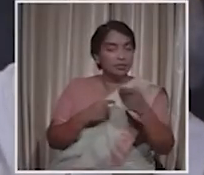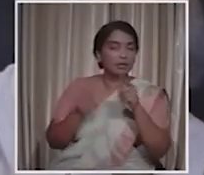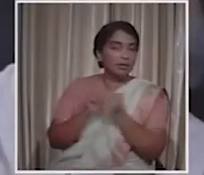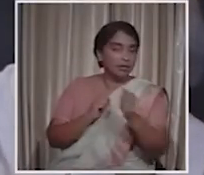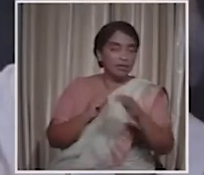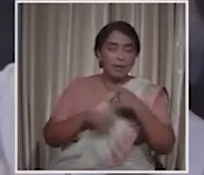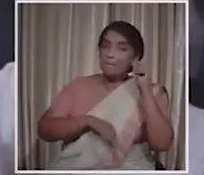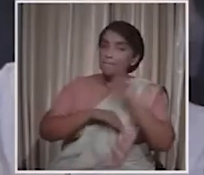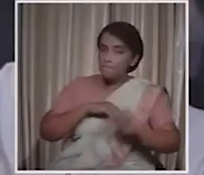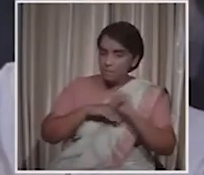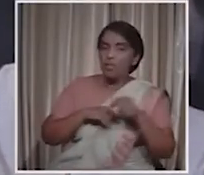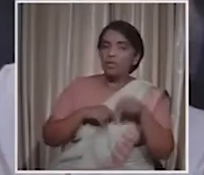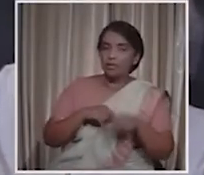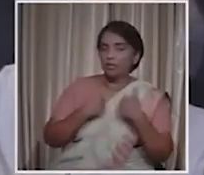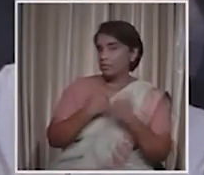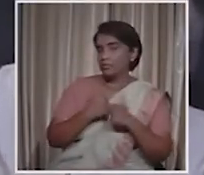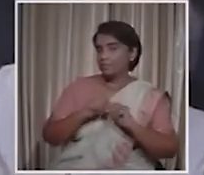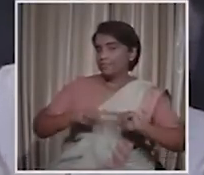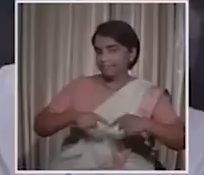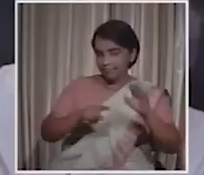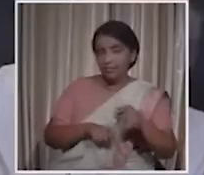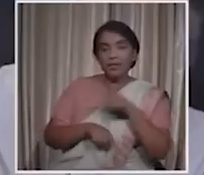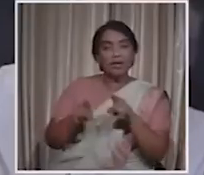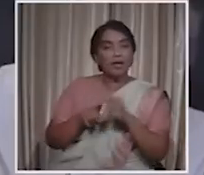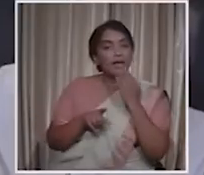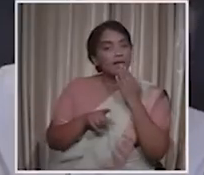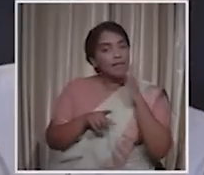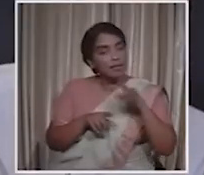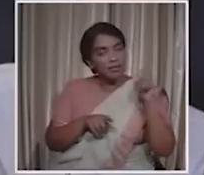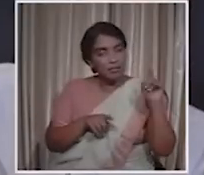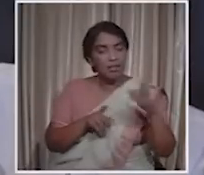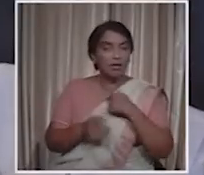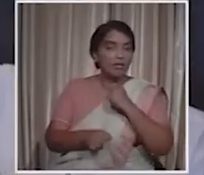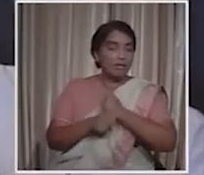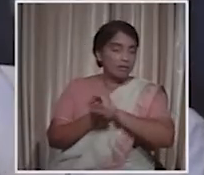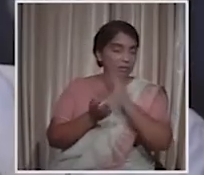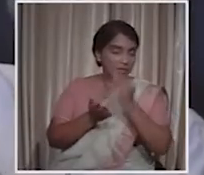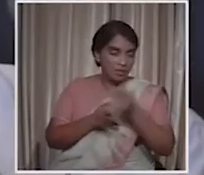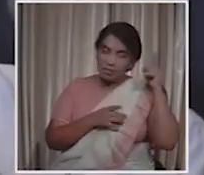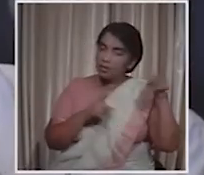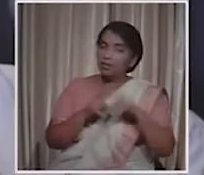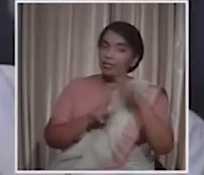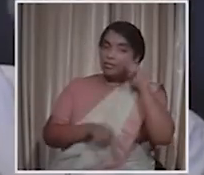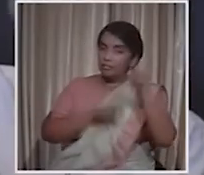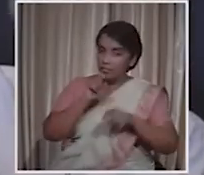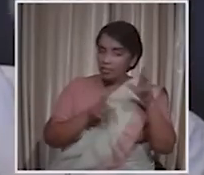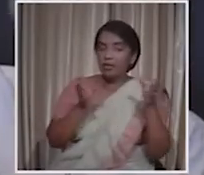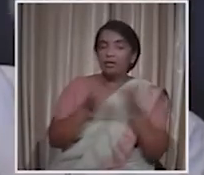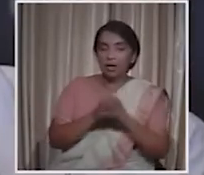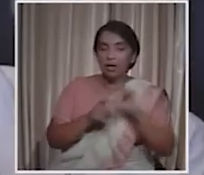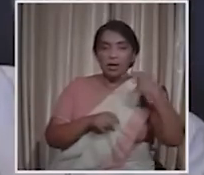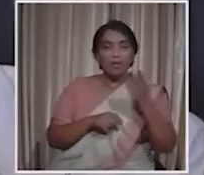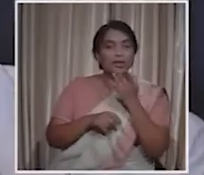කරලීමේ සැලසුම් රාමුව සකසමින් යනවා. ඇමරිකා එක්සත් ජනපදයේ භාණ්ඩාගාර දෙපාර්තමේන්තුවේ නියෝජිත කණ්ඩායම